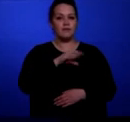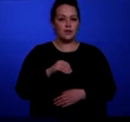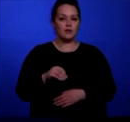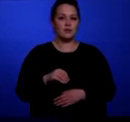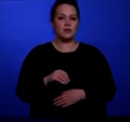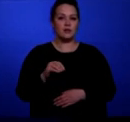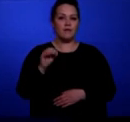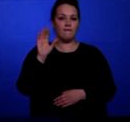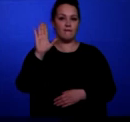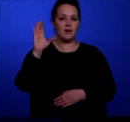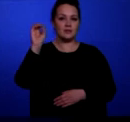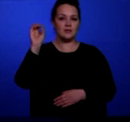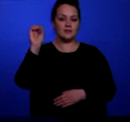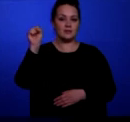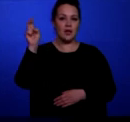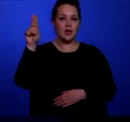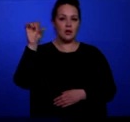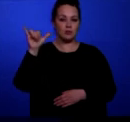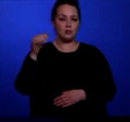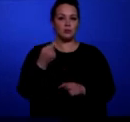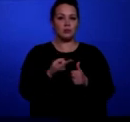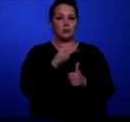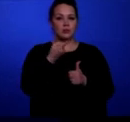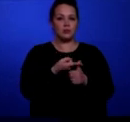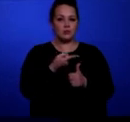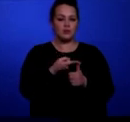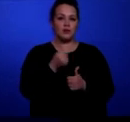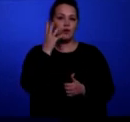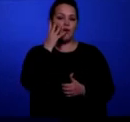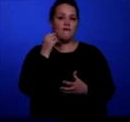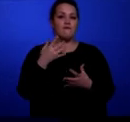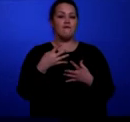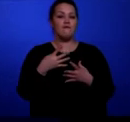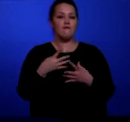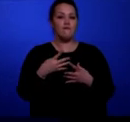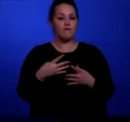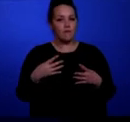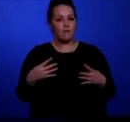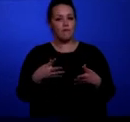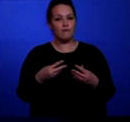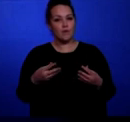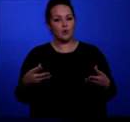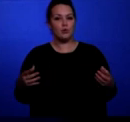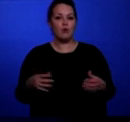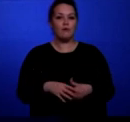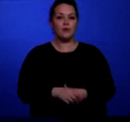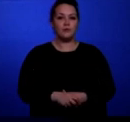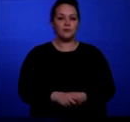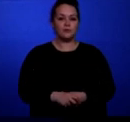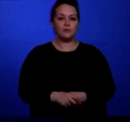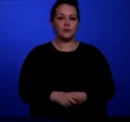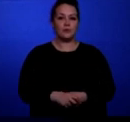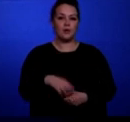в саду. И этот сад называется фруктовый. А сейчас мы с вами